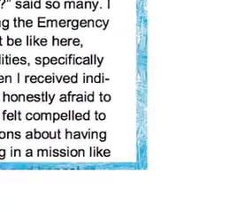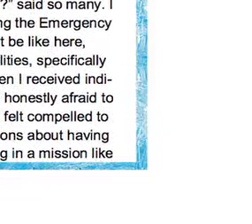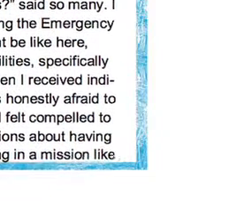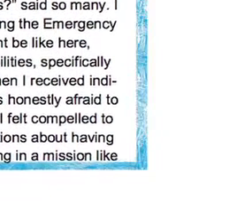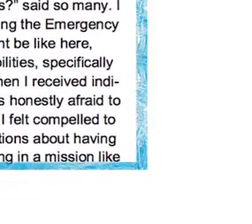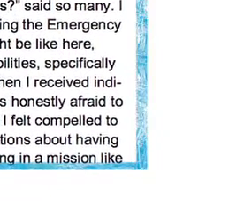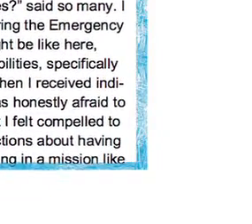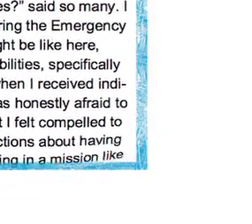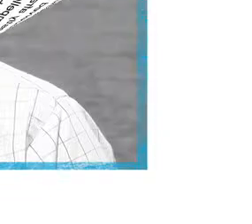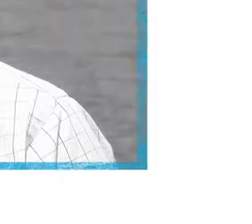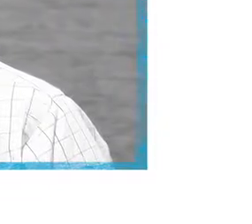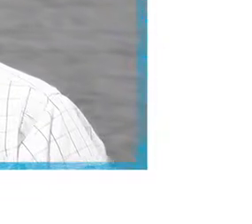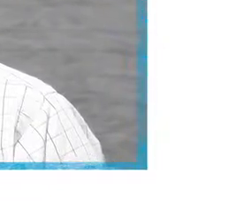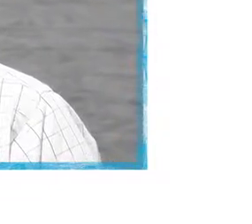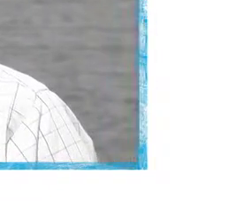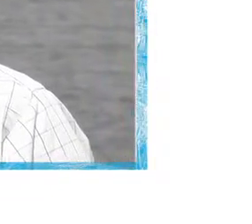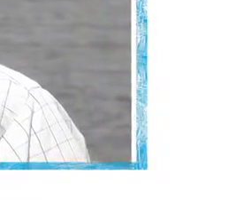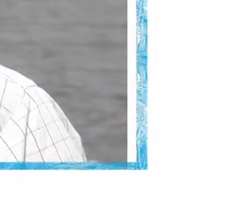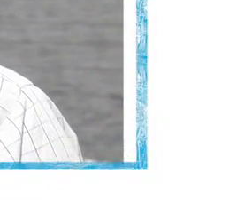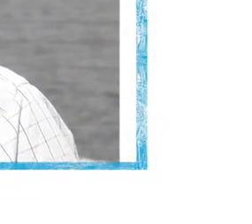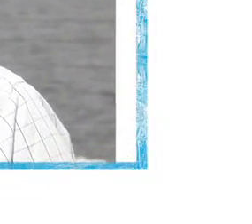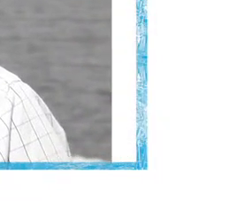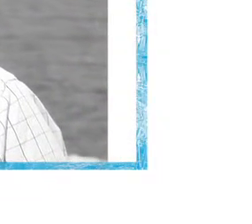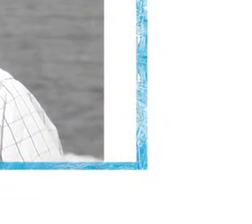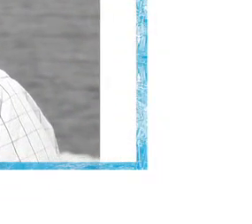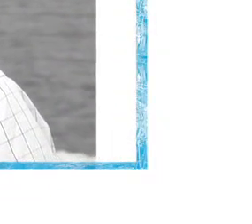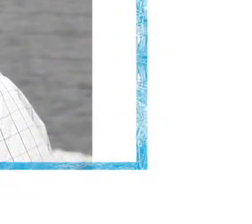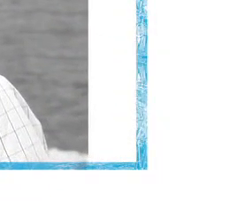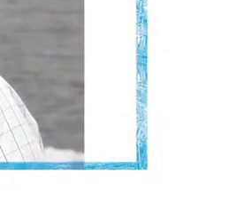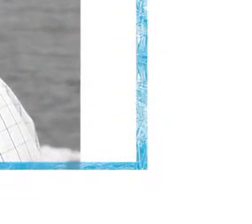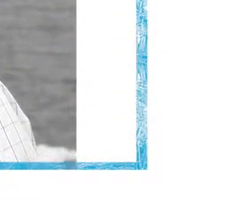Bhoutan. Profil de certains membres du personnel handicapé.